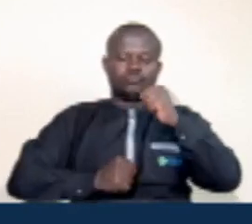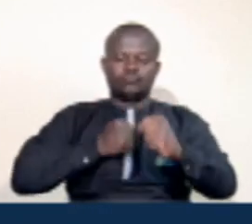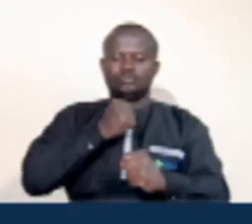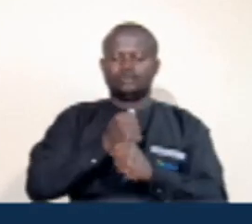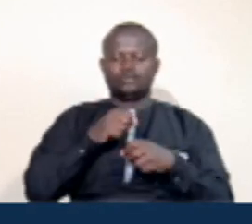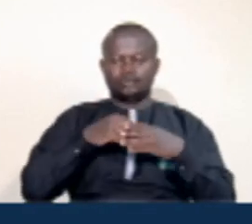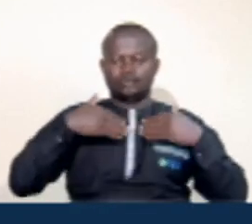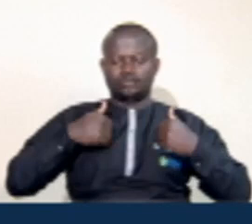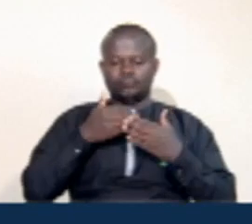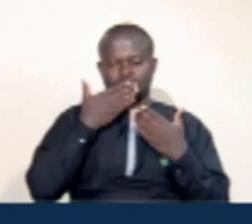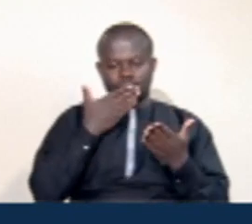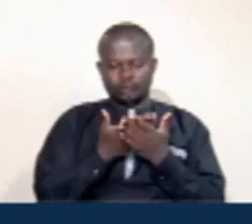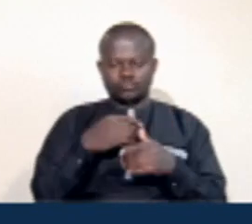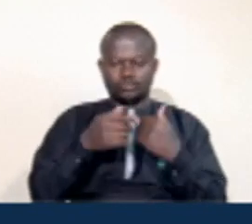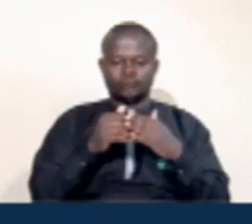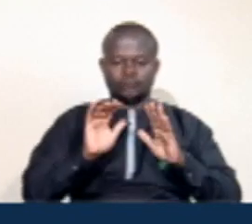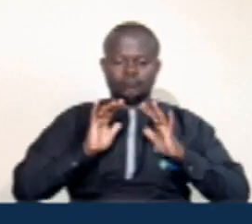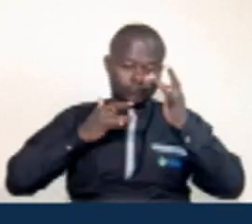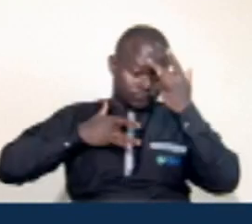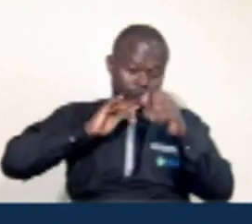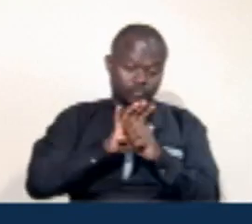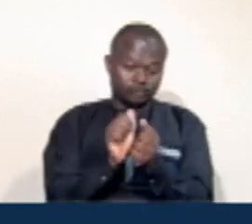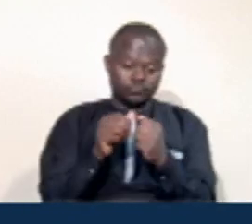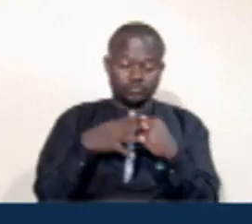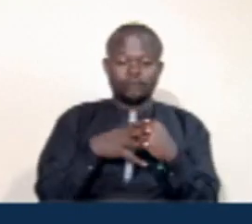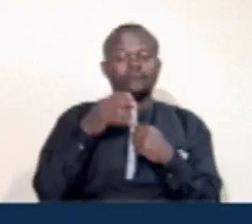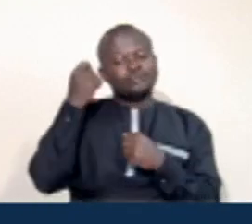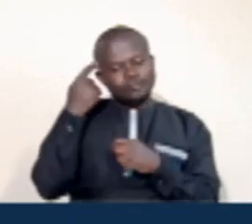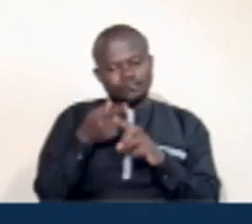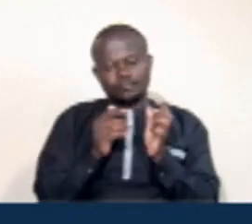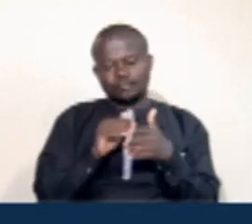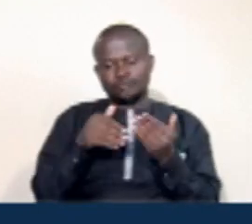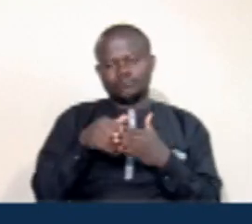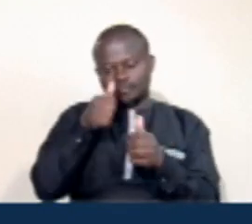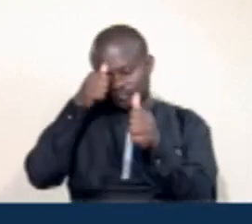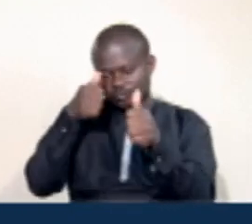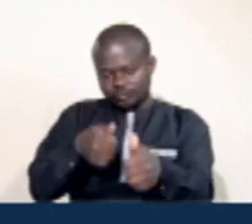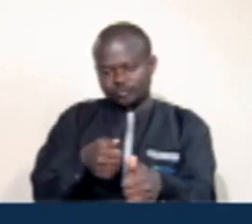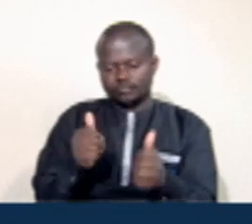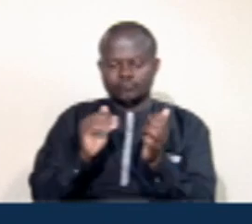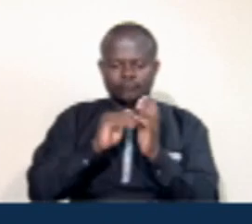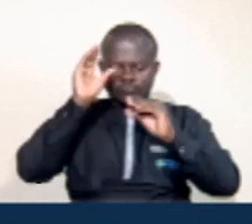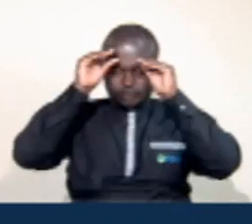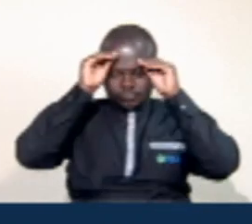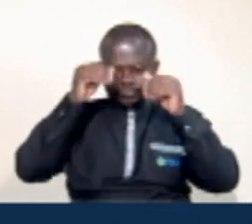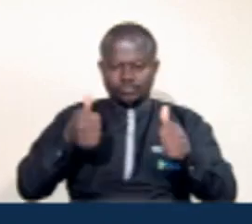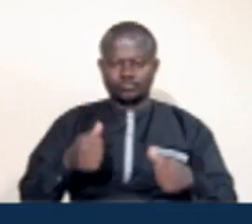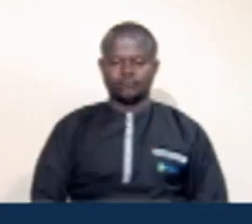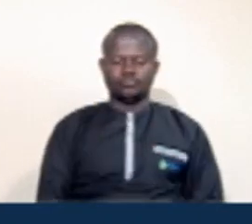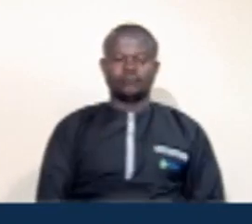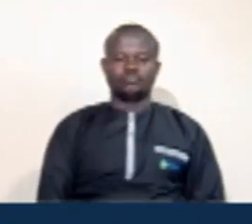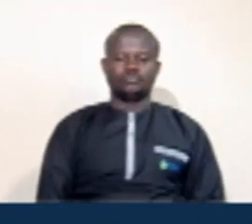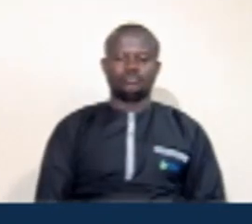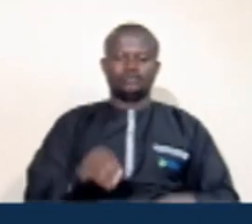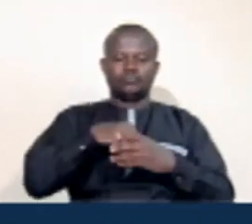mu buzima bwiza bakomeza kwirinda COVID-19 birumvikana ndetse no gukurikiza no gusubiramo amasomo yabo neza